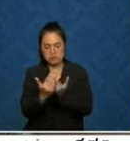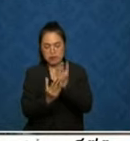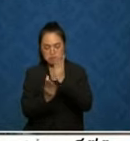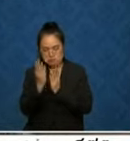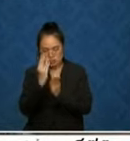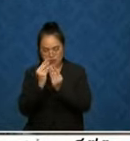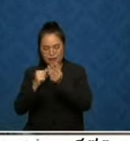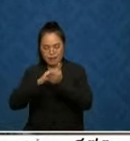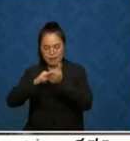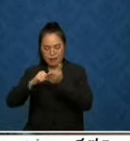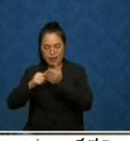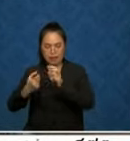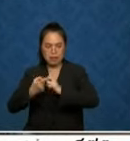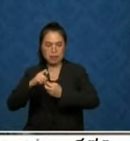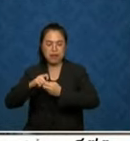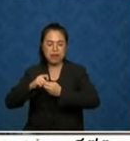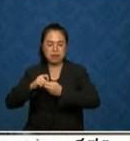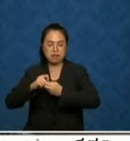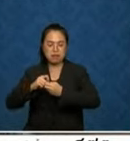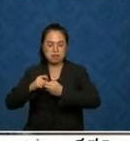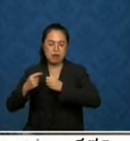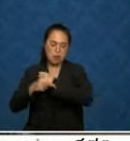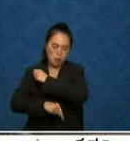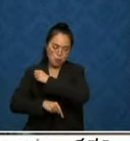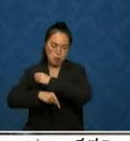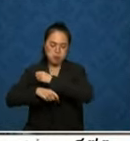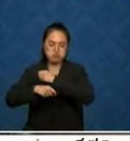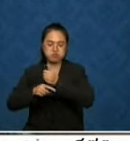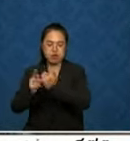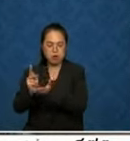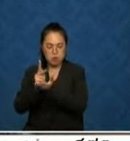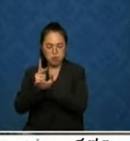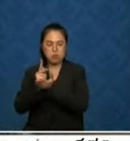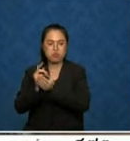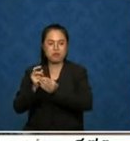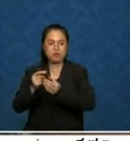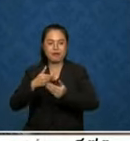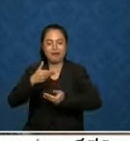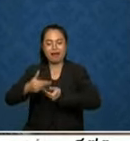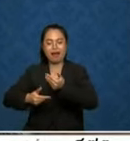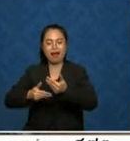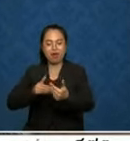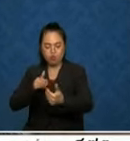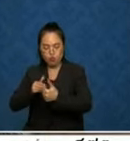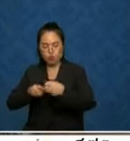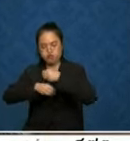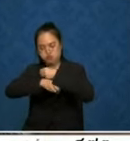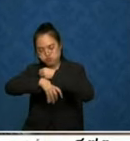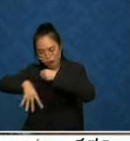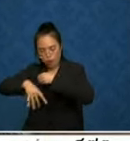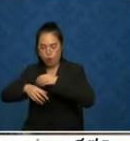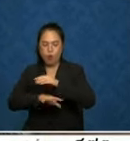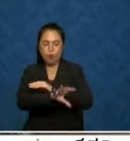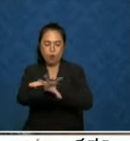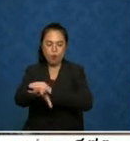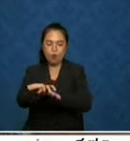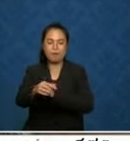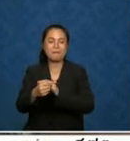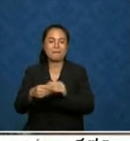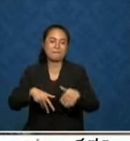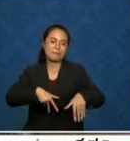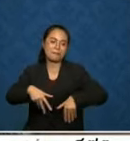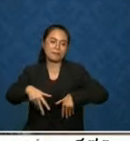แก้ไขปัญหาเกี่ยวกับทุจริตธุรกิจขายตรงที่มีการช่อโกงประชาชน